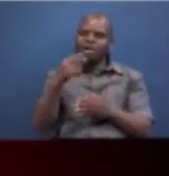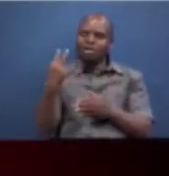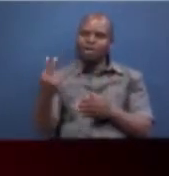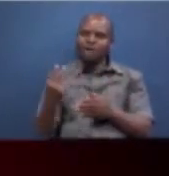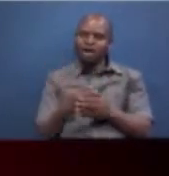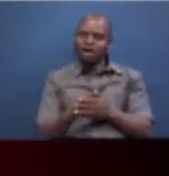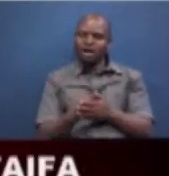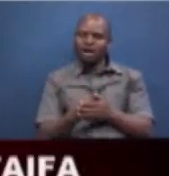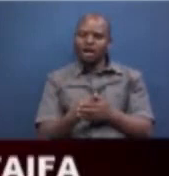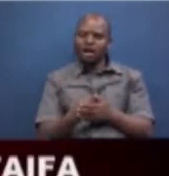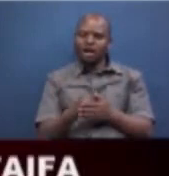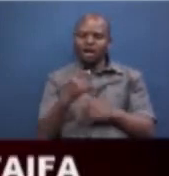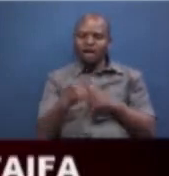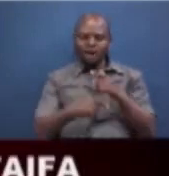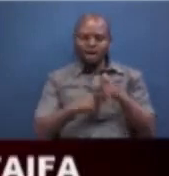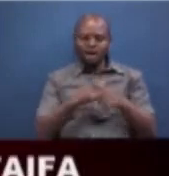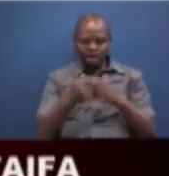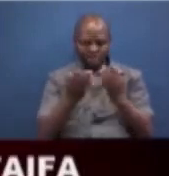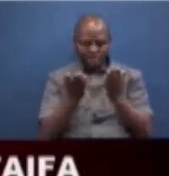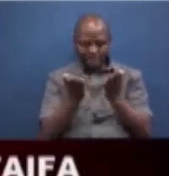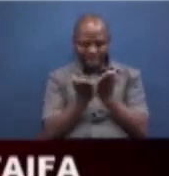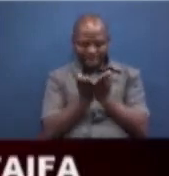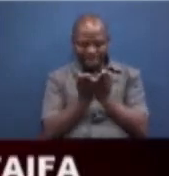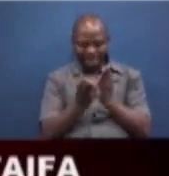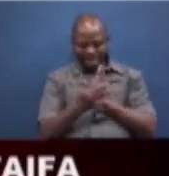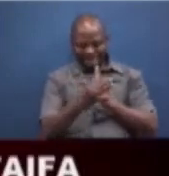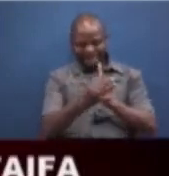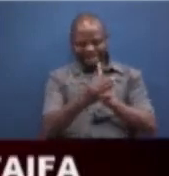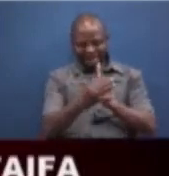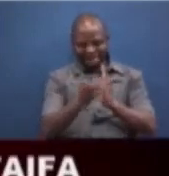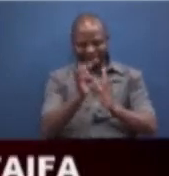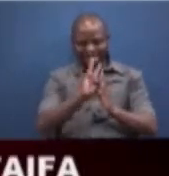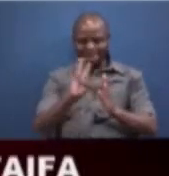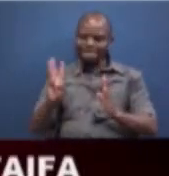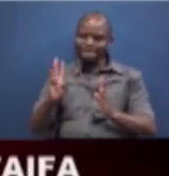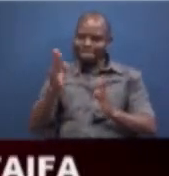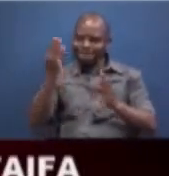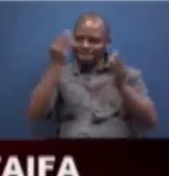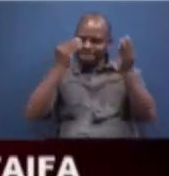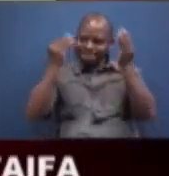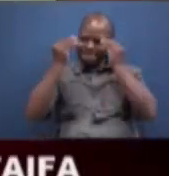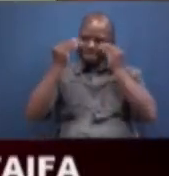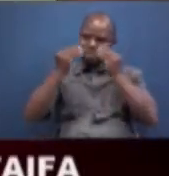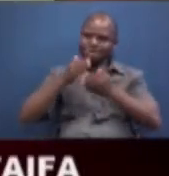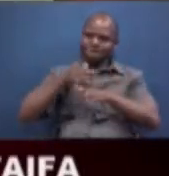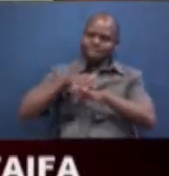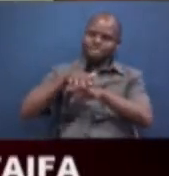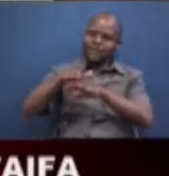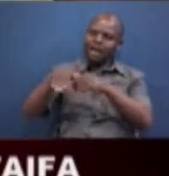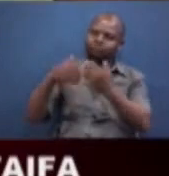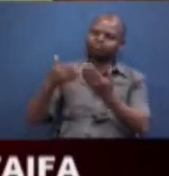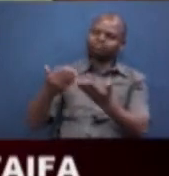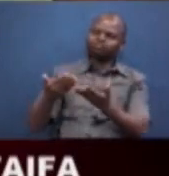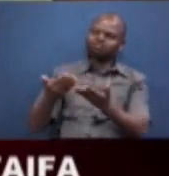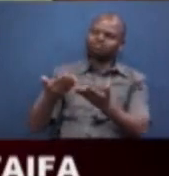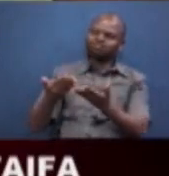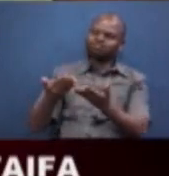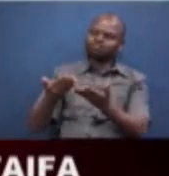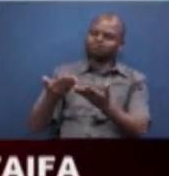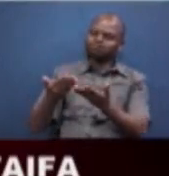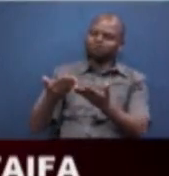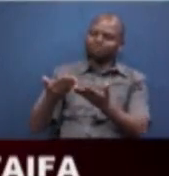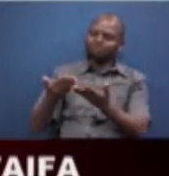miwili kuendelea na masomo kama mwongozo wa wizara ya elimu ulivyoelekezwa. Kwa hiyo rai yangu